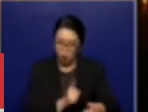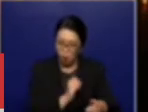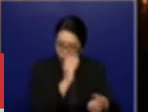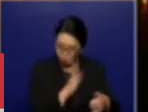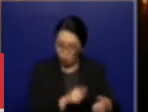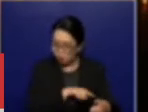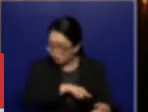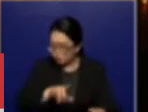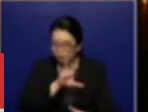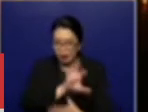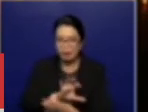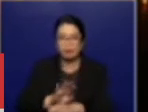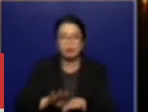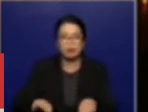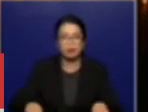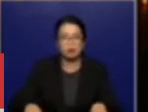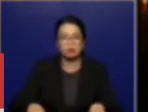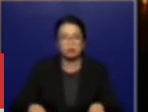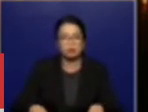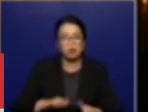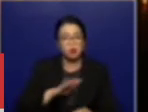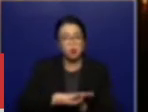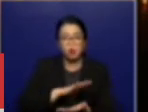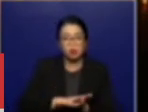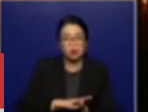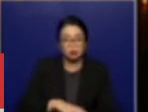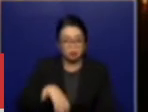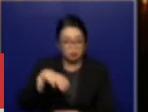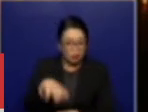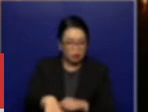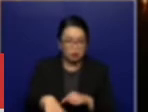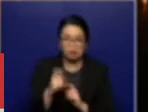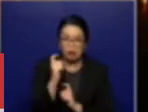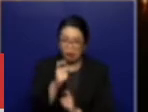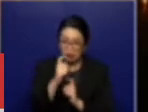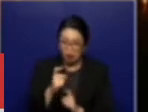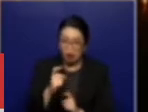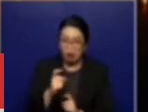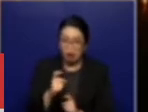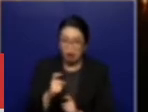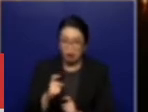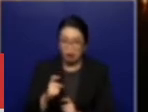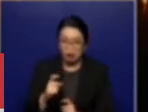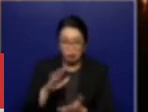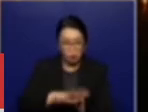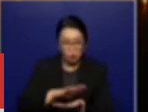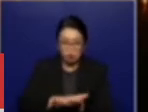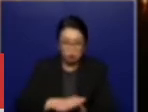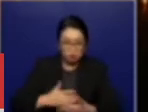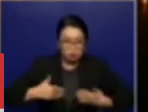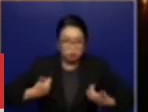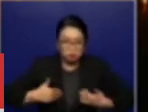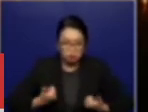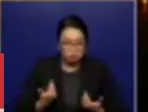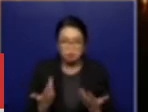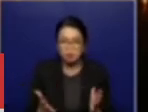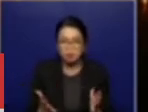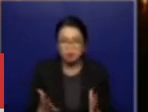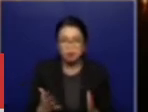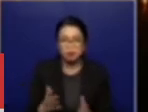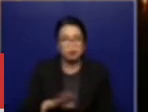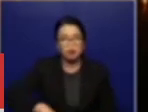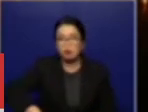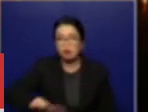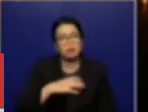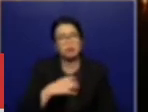โรงเรียนกลายเป็นสถานที่ที่มันไม่ปลอดภัยครับมันเกิดอะไรขึ้นไม่มีใครอยากให้เรื่องแบบนี้เกิดขึ้น